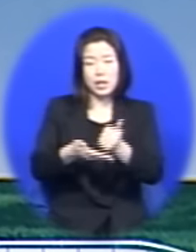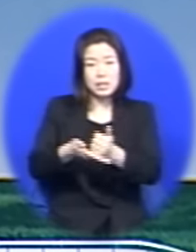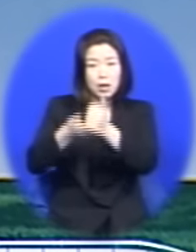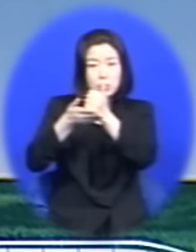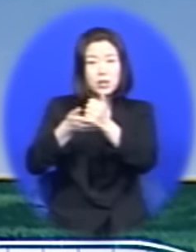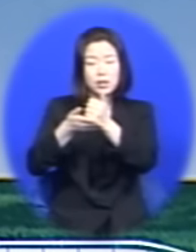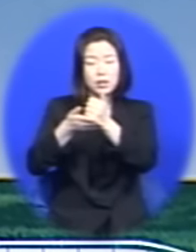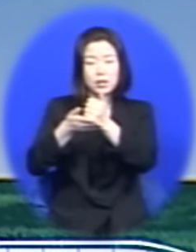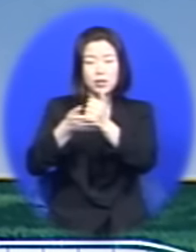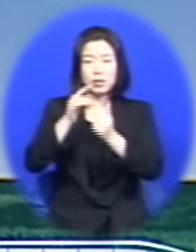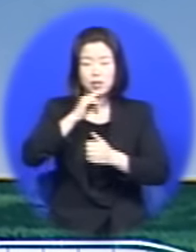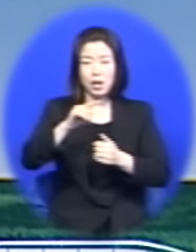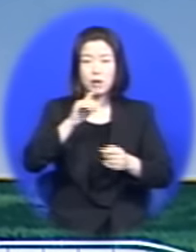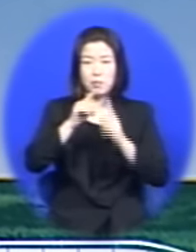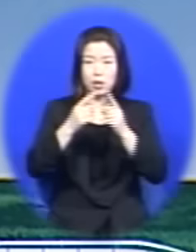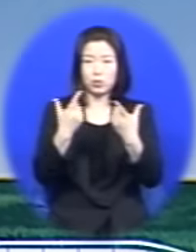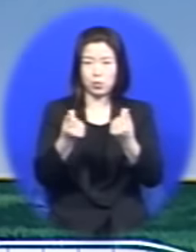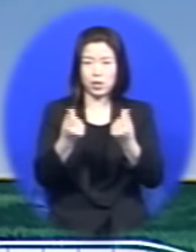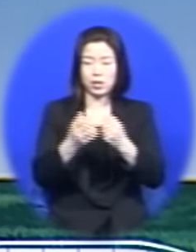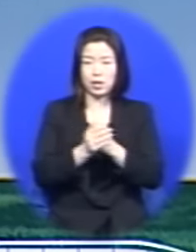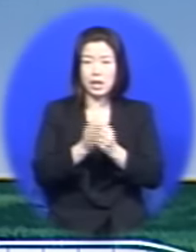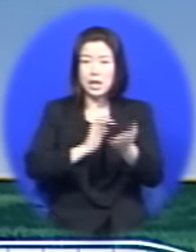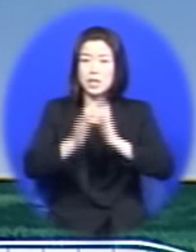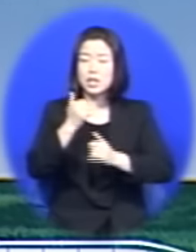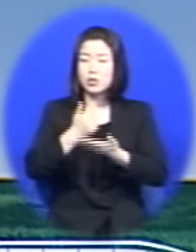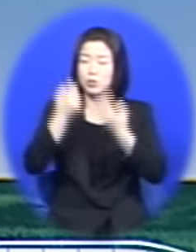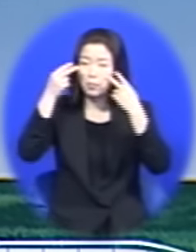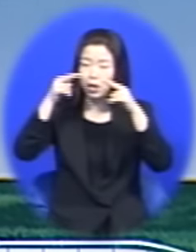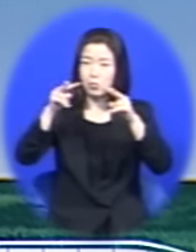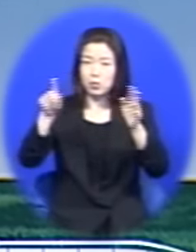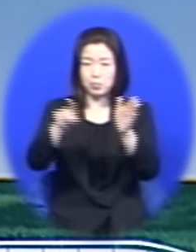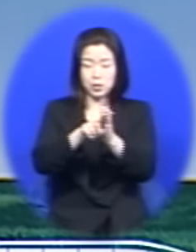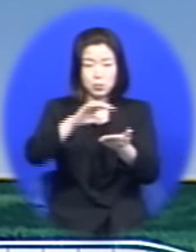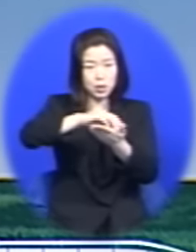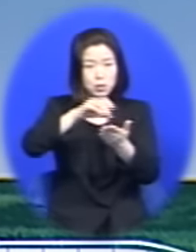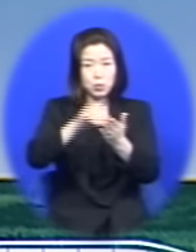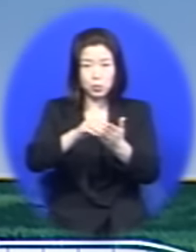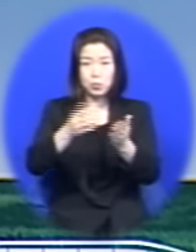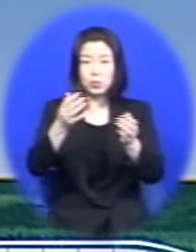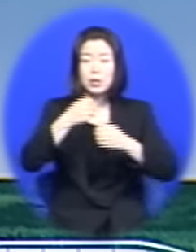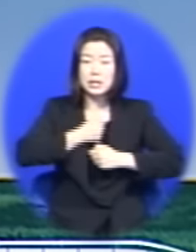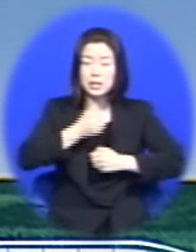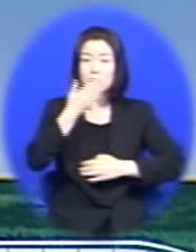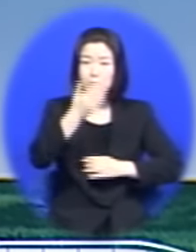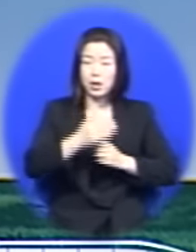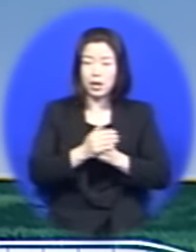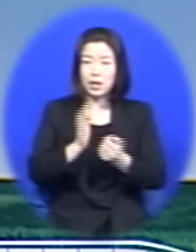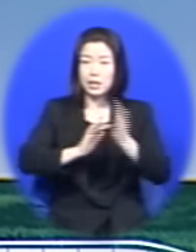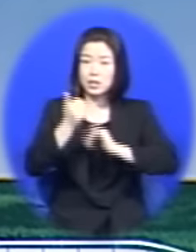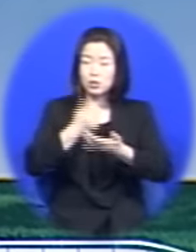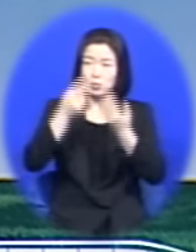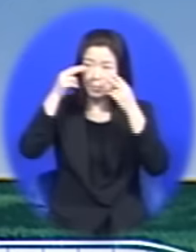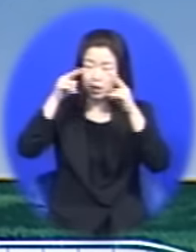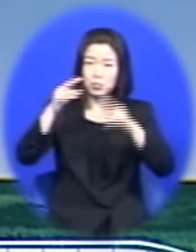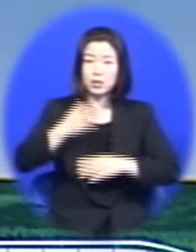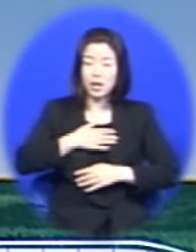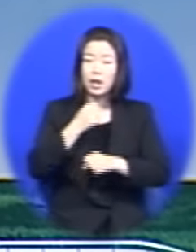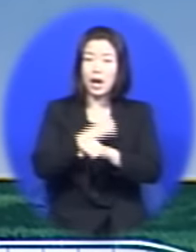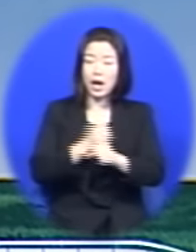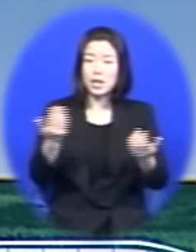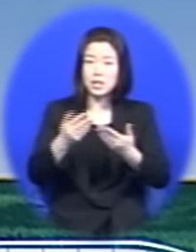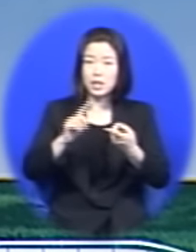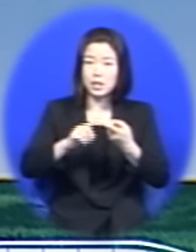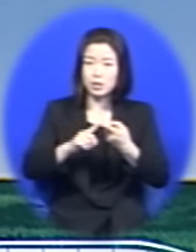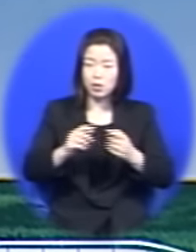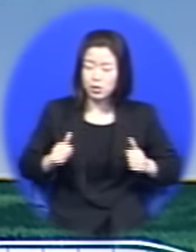뜻입니다. 예수님을 바라보면 믿음의 정도를 지켜요. 예수님을 바라보면 내가 해야 될 일을 최선을